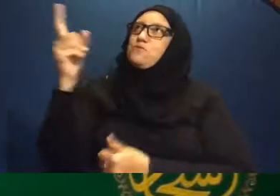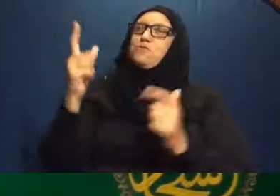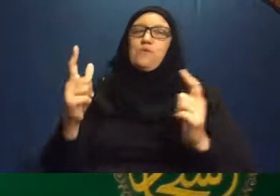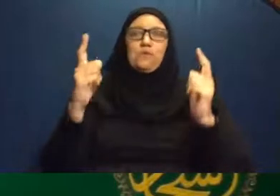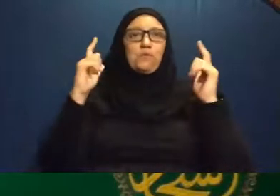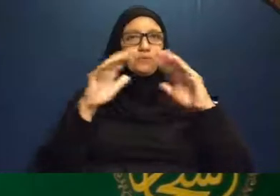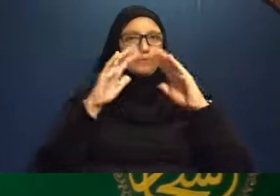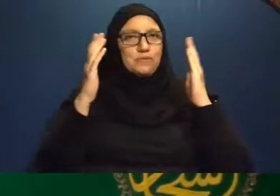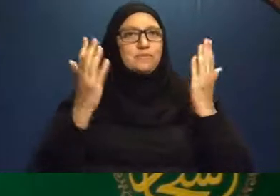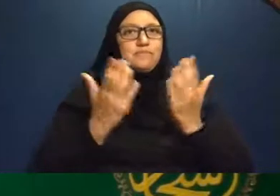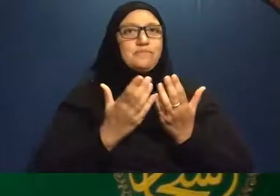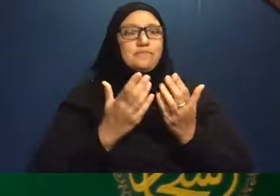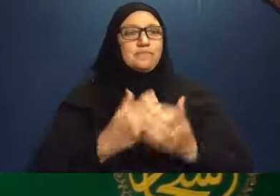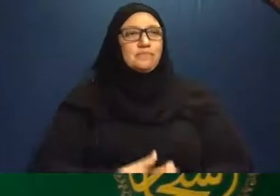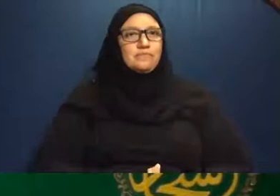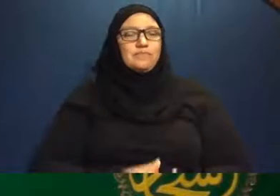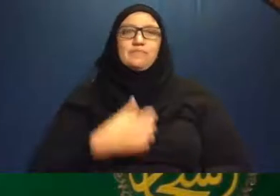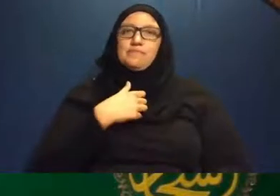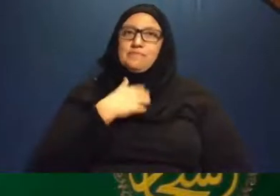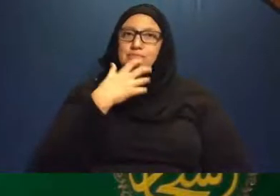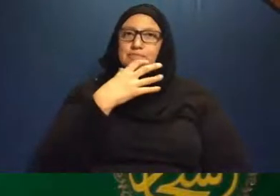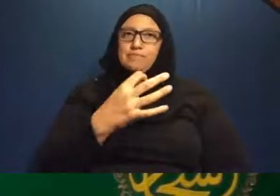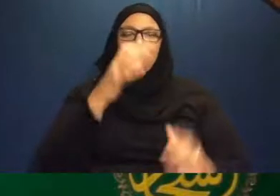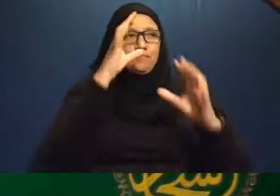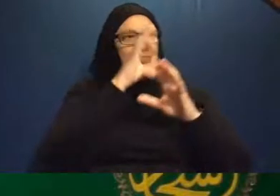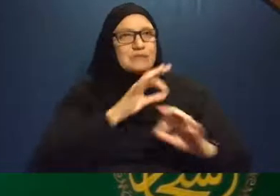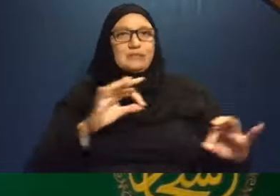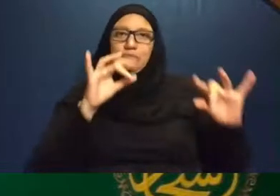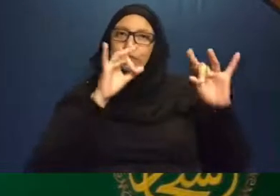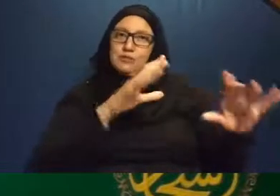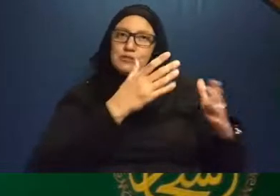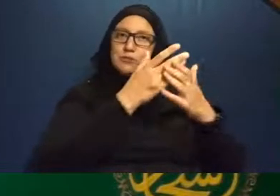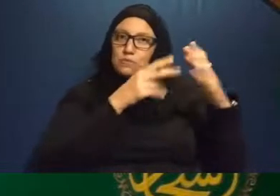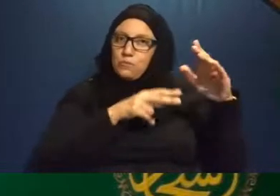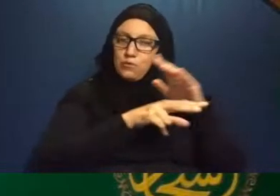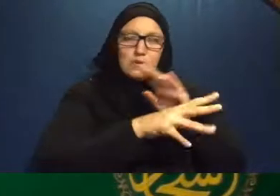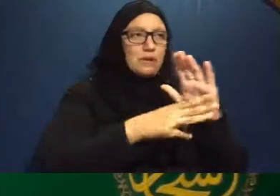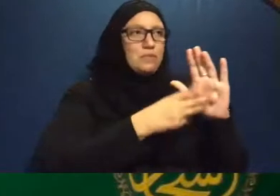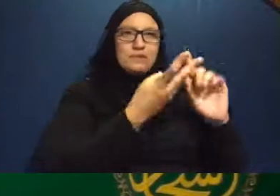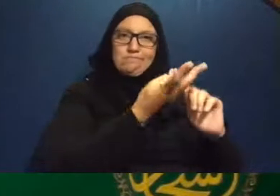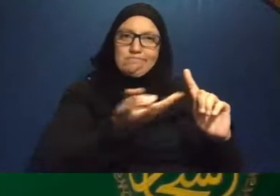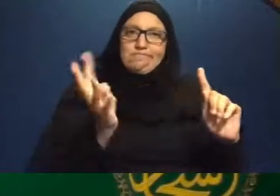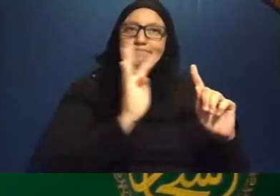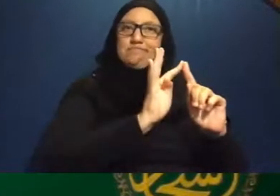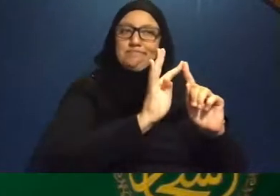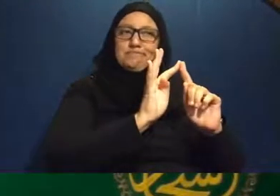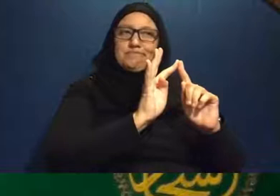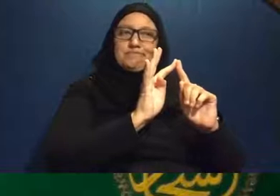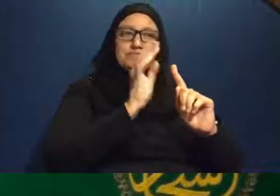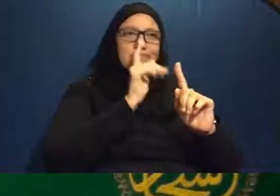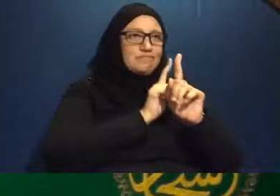العالمين والصلاة والسلام على سيدنا ونبينا وطبيب نفوسنا وحبيب